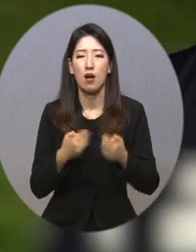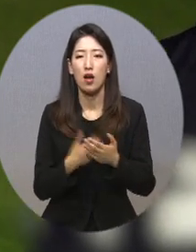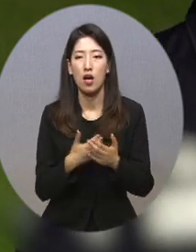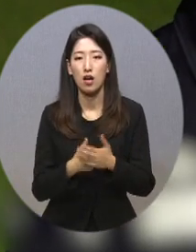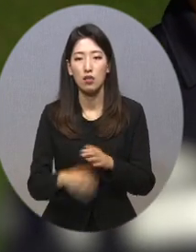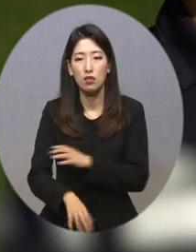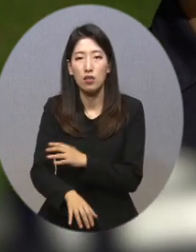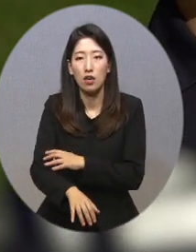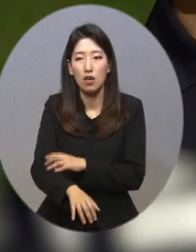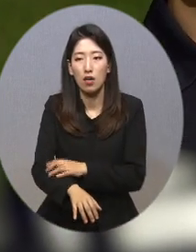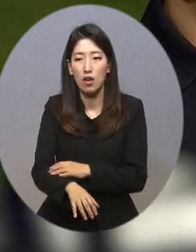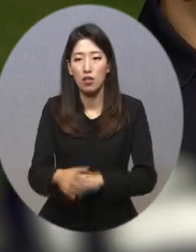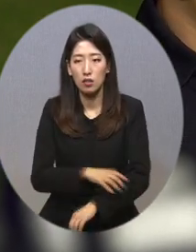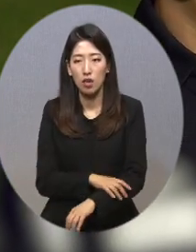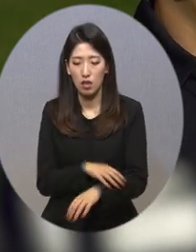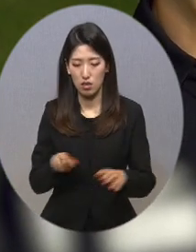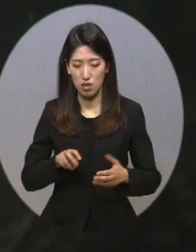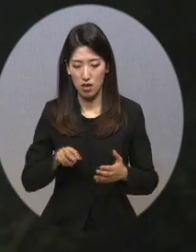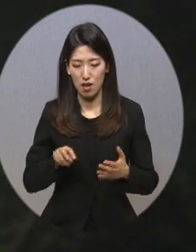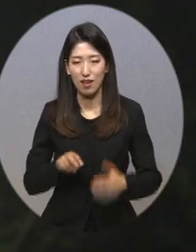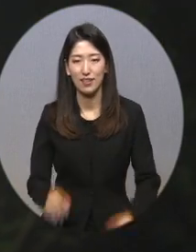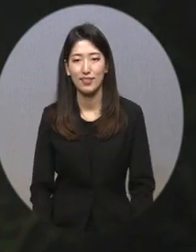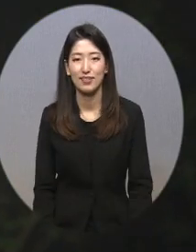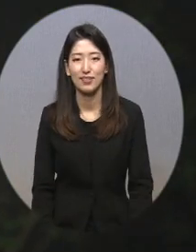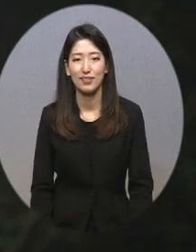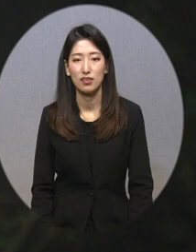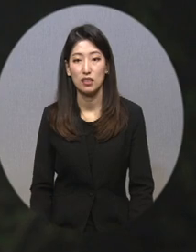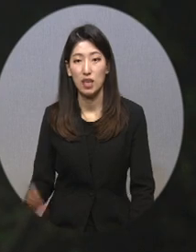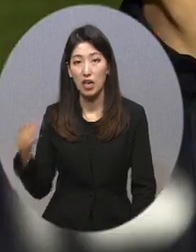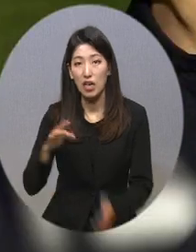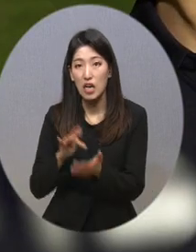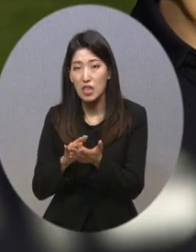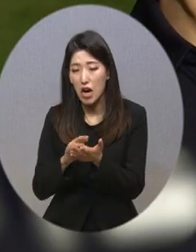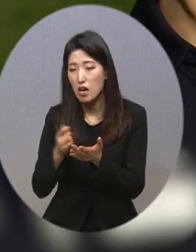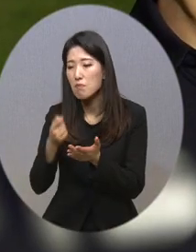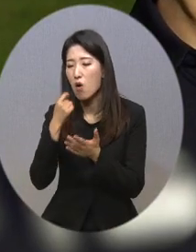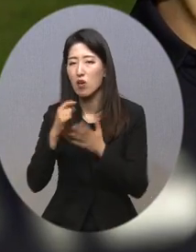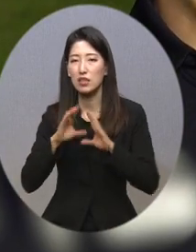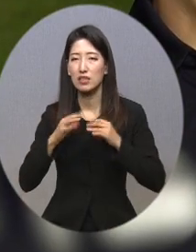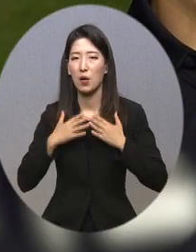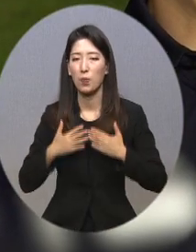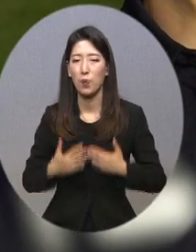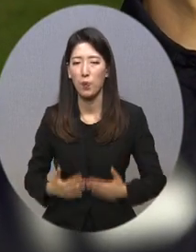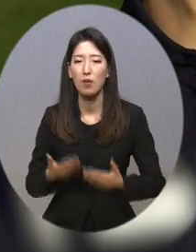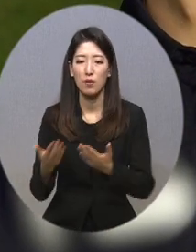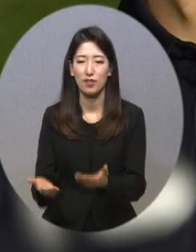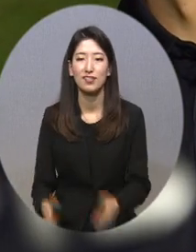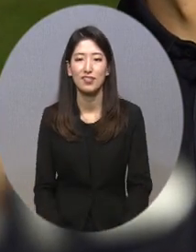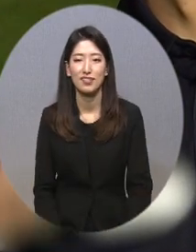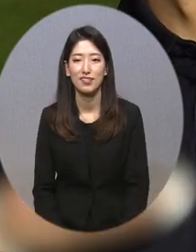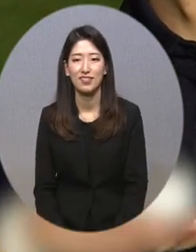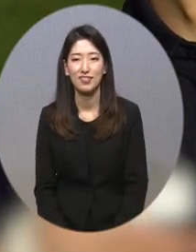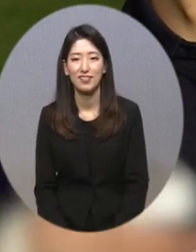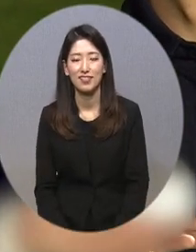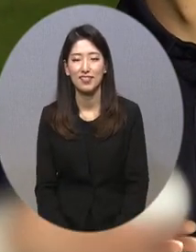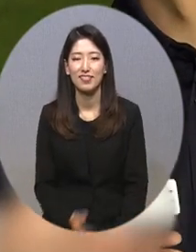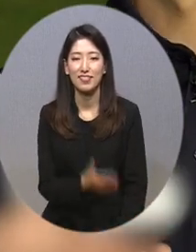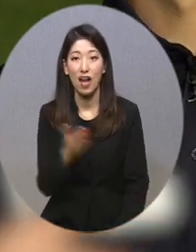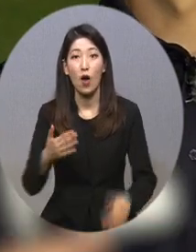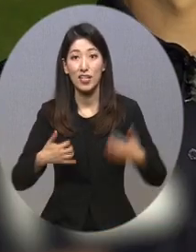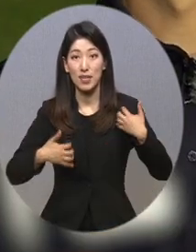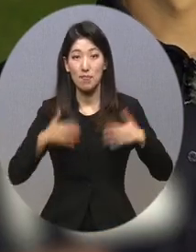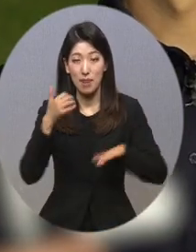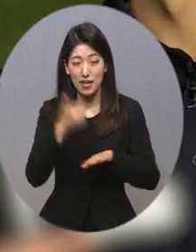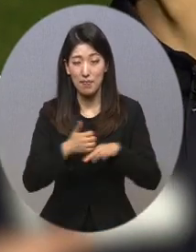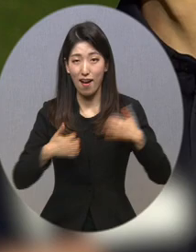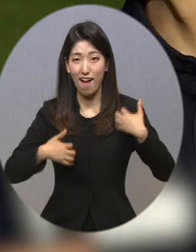막 끝에 털까지 다 떨려 속눈썹하고 제가 공방청심은 좋습니다. 진짜 조금 이제 분위기를 찾아가지고 잘 즐길 수 있는 분위기를 그러니까